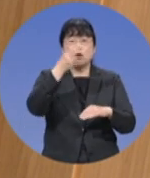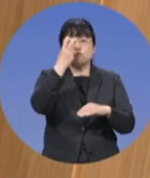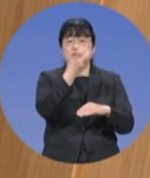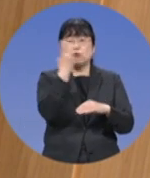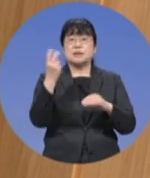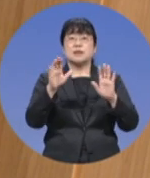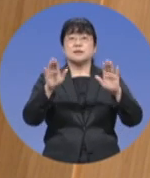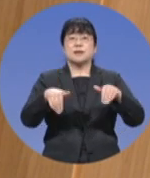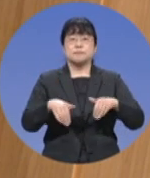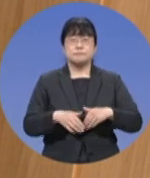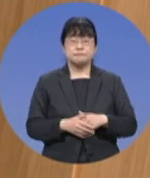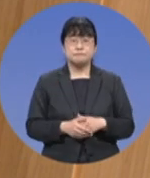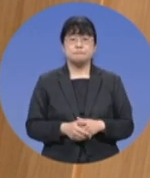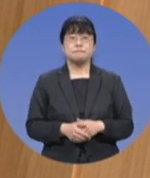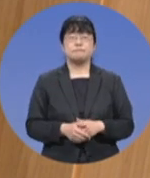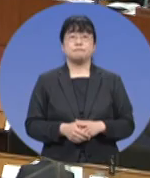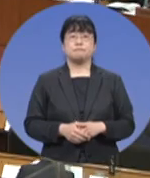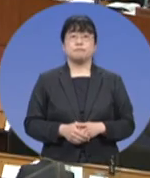検出されました。